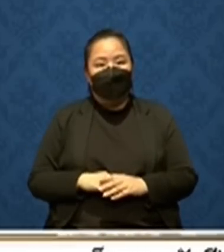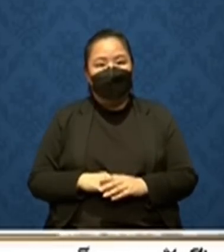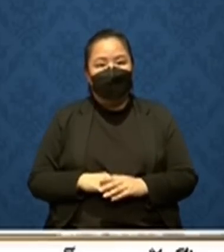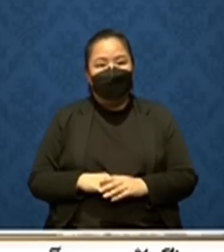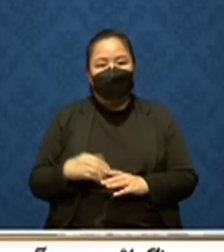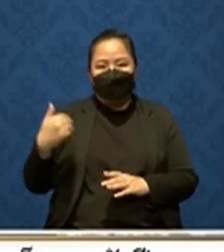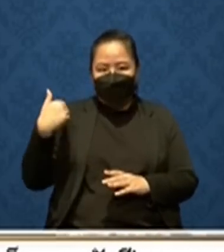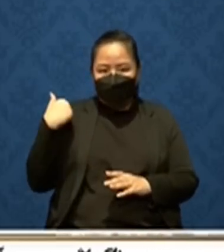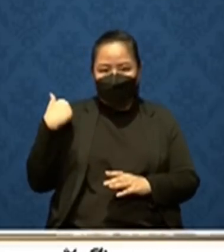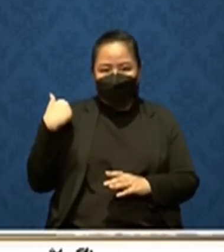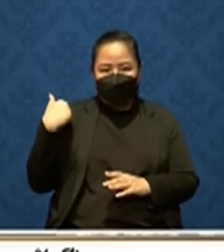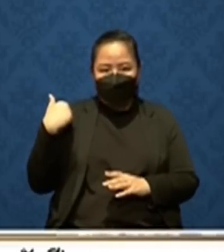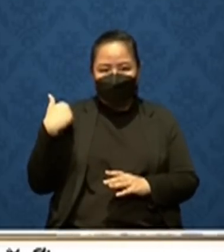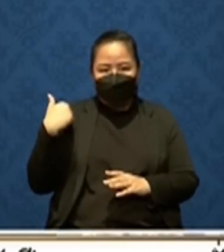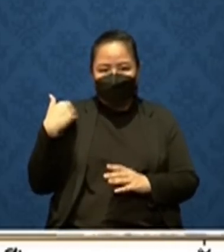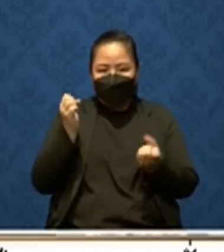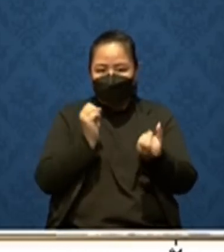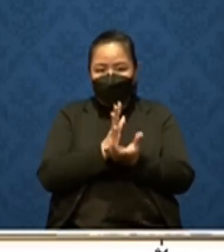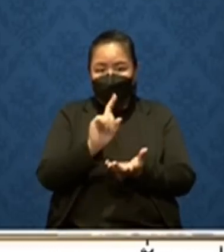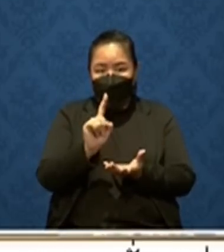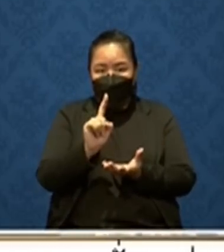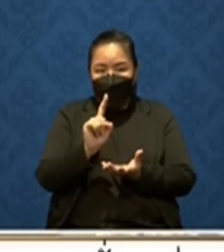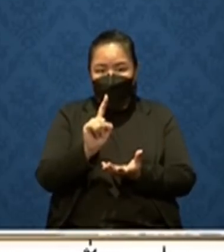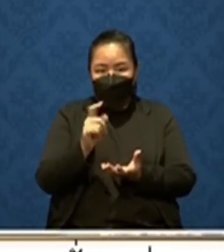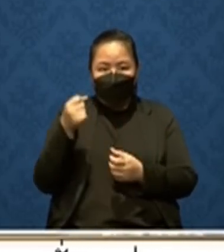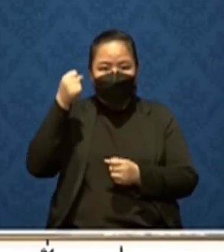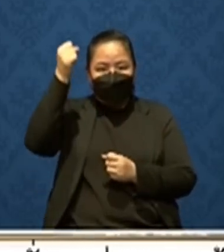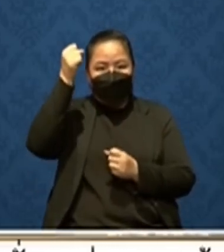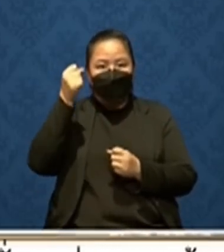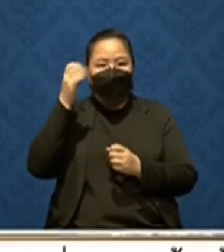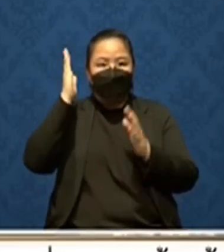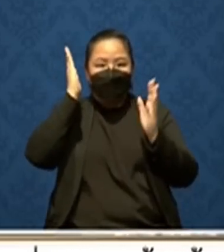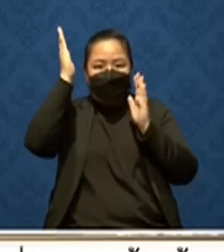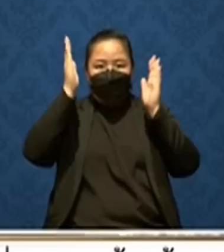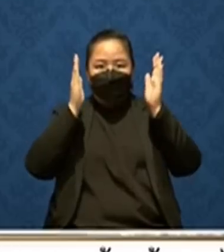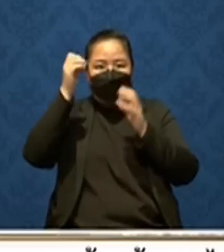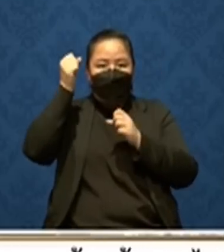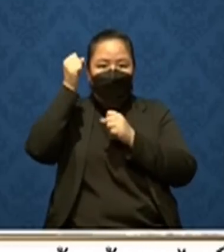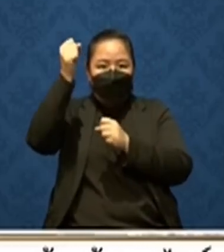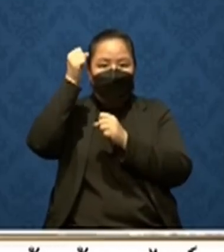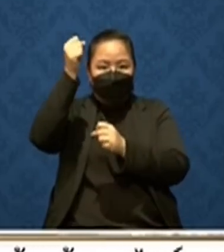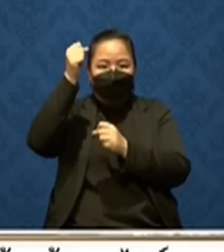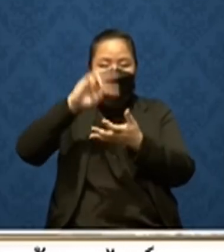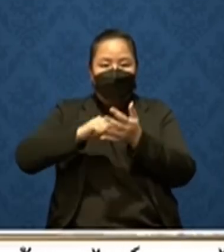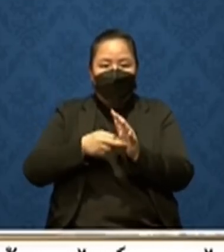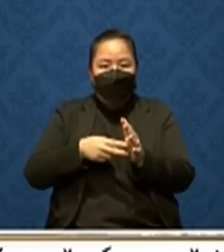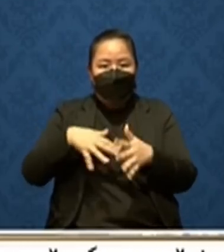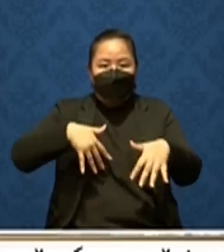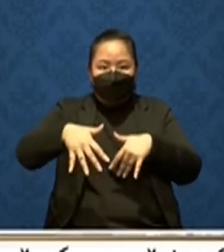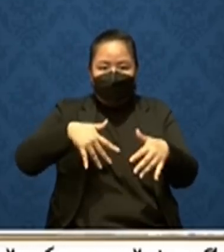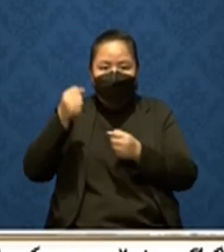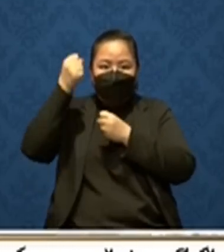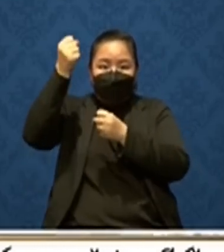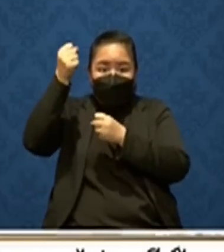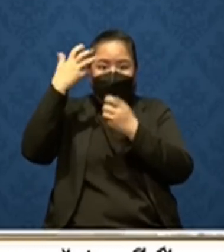ก็มีวิกฤตเกิดขึ้นเกิดจากการเดินขบวนประท้วงพลเอกประยุทธ์ทัพรับช่วงต่อ